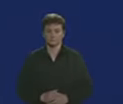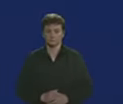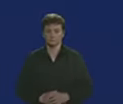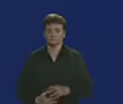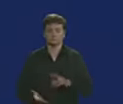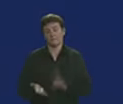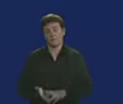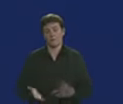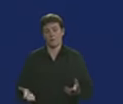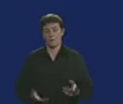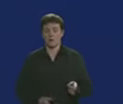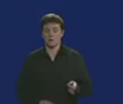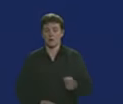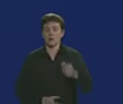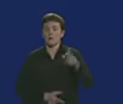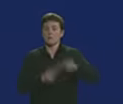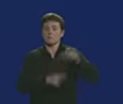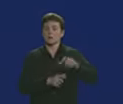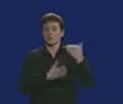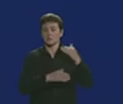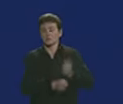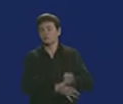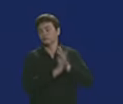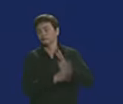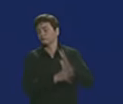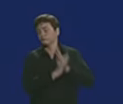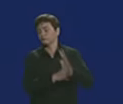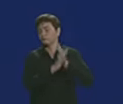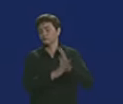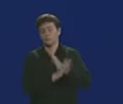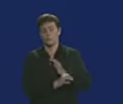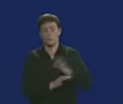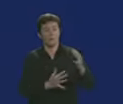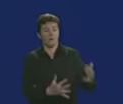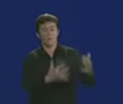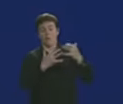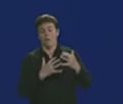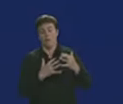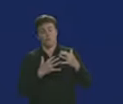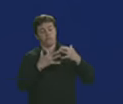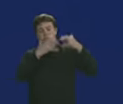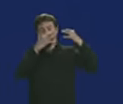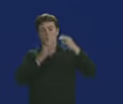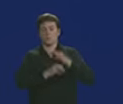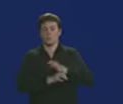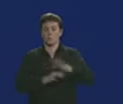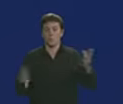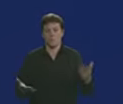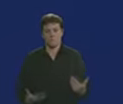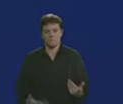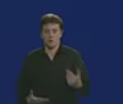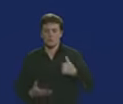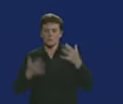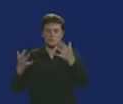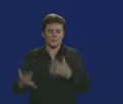c'est qu'à force d'accueillir trop de monde, oui, à force d'accueillir trop de monde, nous avons fait un calcul